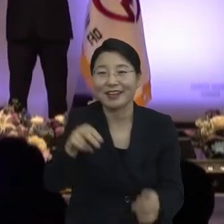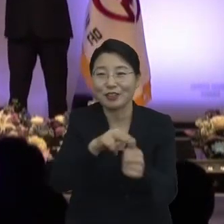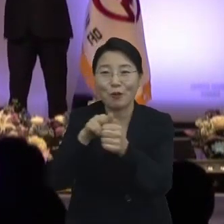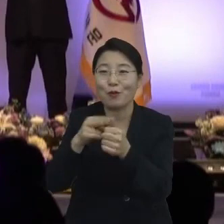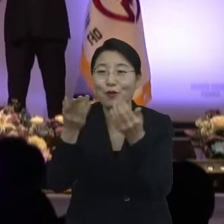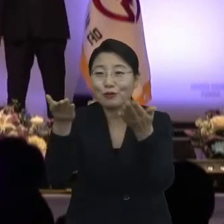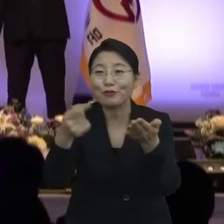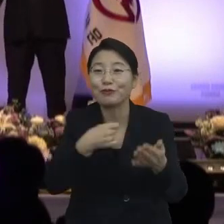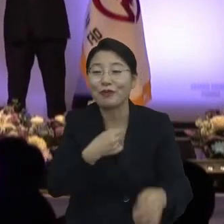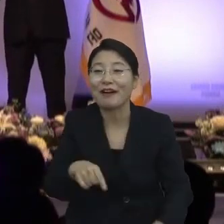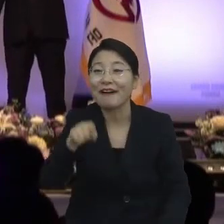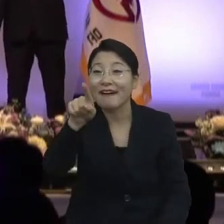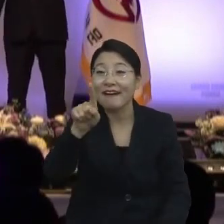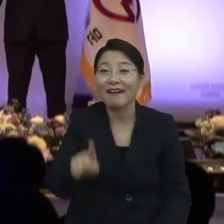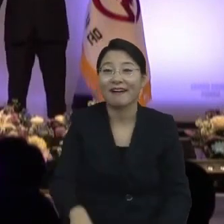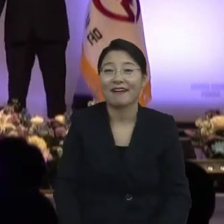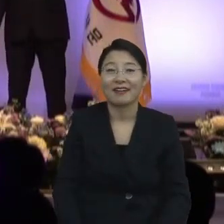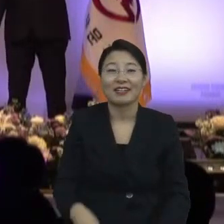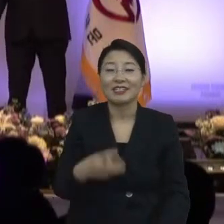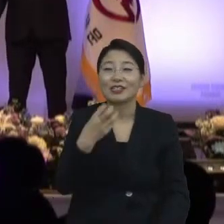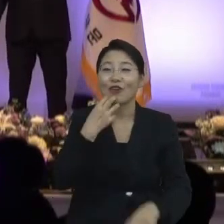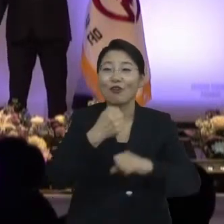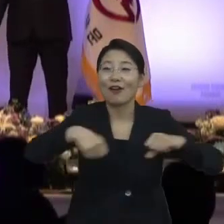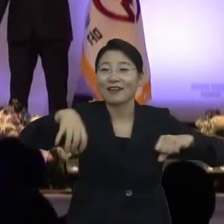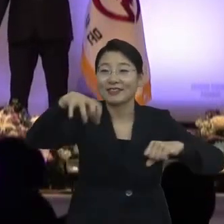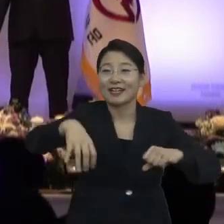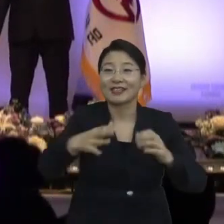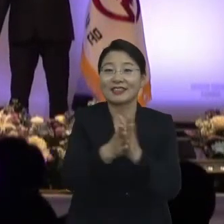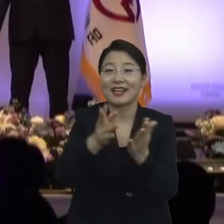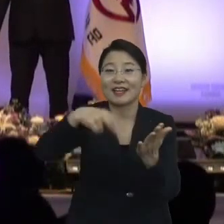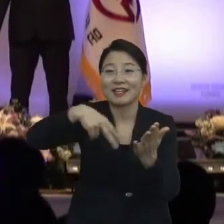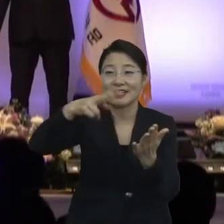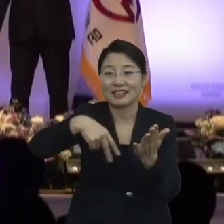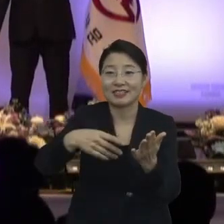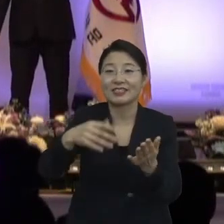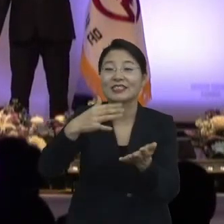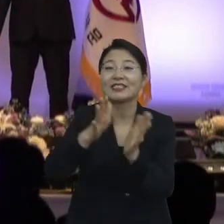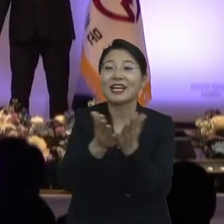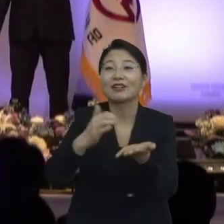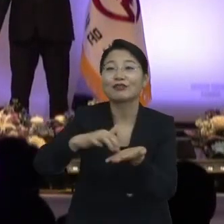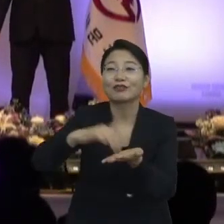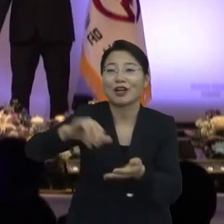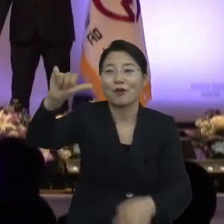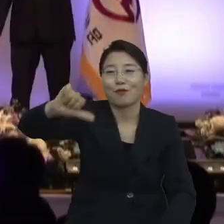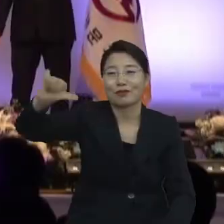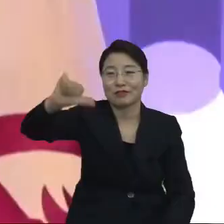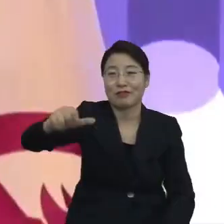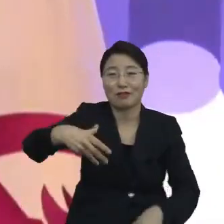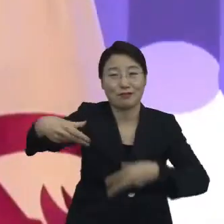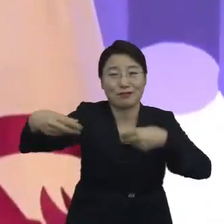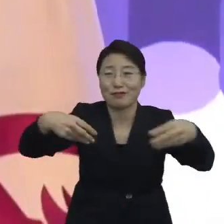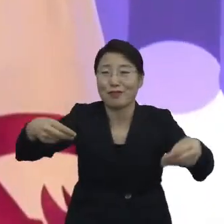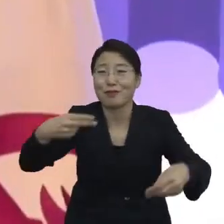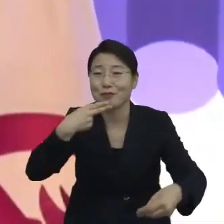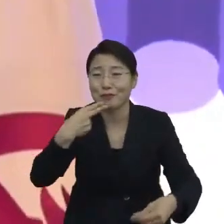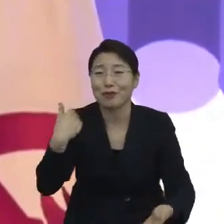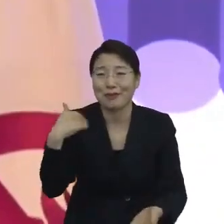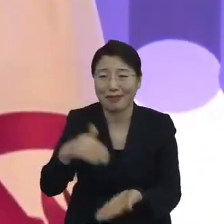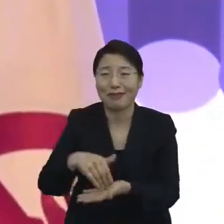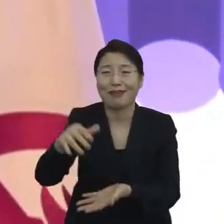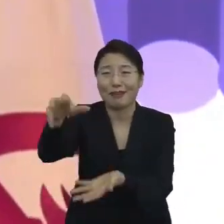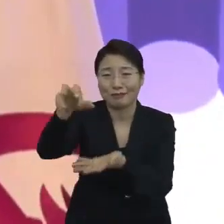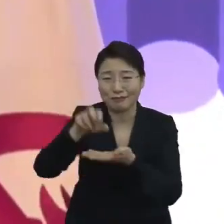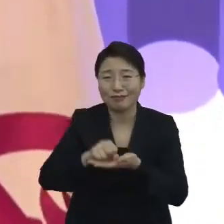드리면 저기 한 번에 서울광장에 5천 권 꺼내다 놓는데요. 빌리는 절차도 없고 반납하는 절차도 없습니다.